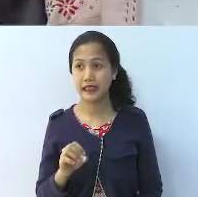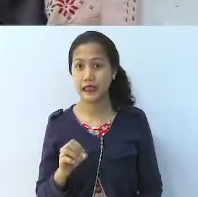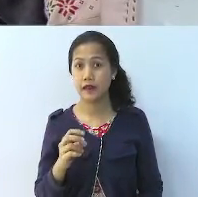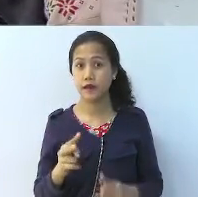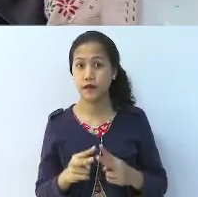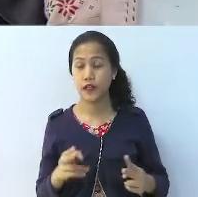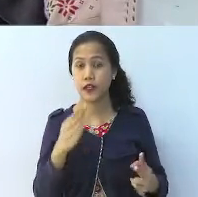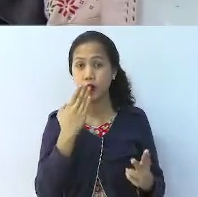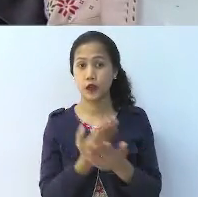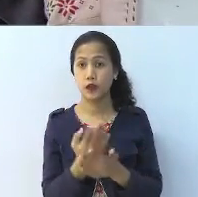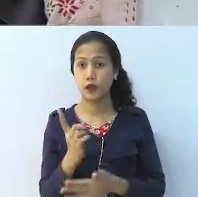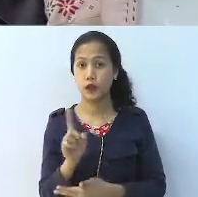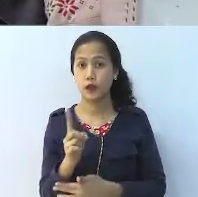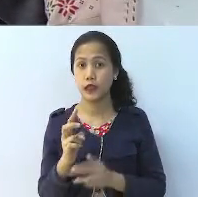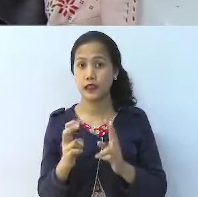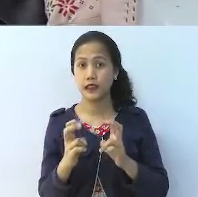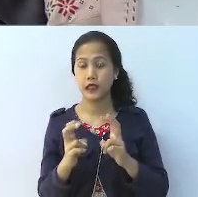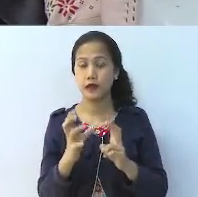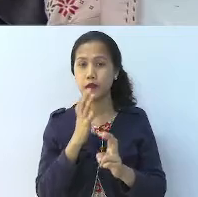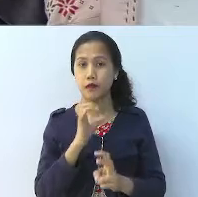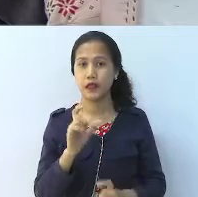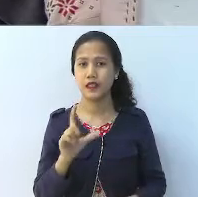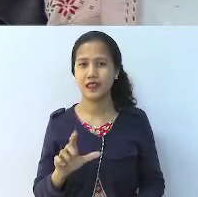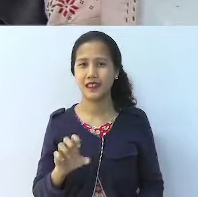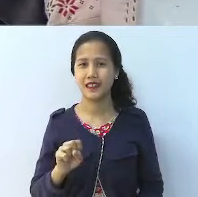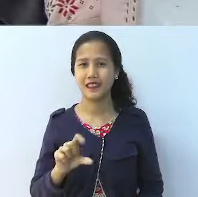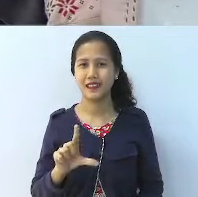at nanood ngayong araw na ito. Bye-bye po!